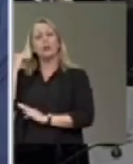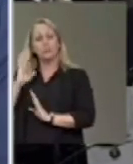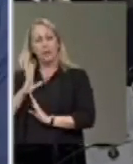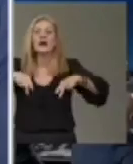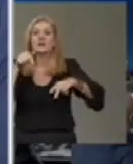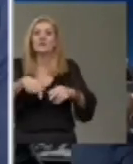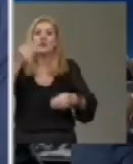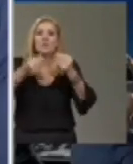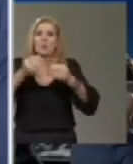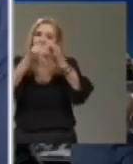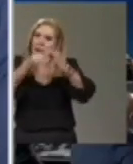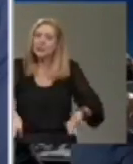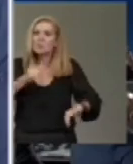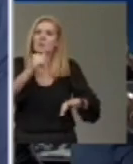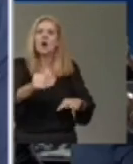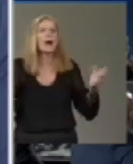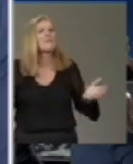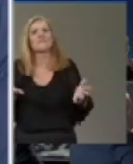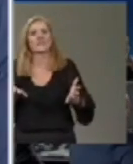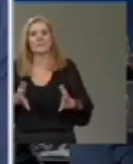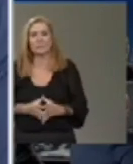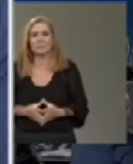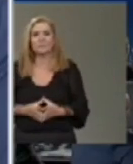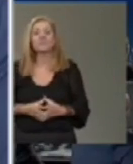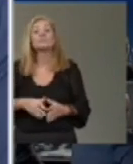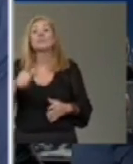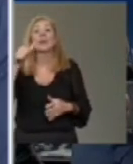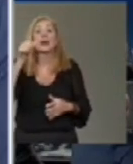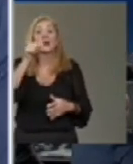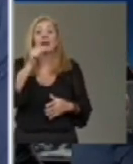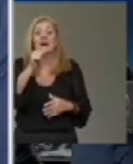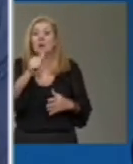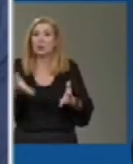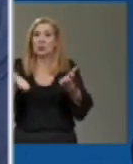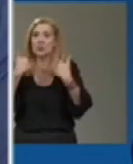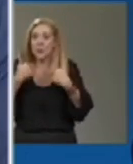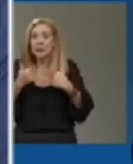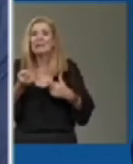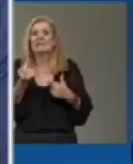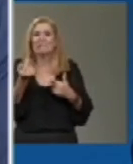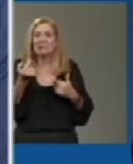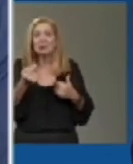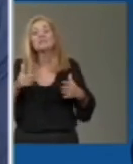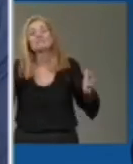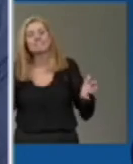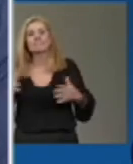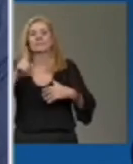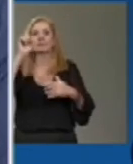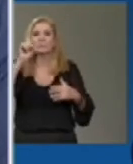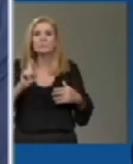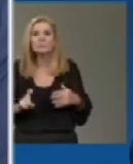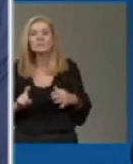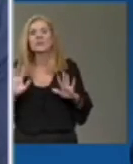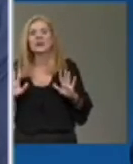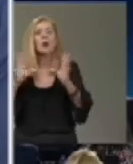συζητήσουμε να ακόμα και τα φασουλάκι να πάμε στη λαϊκή ή τέλος πάντων η μαναβική είναι ακόμα και